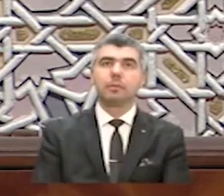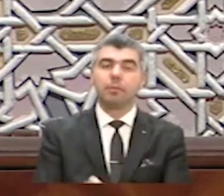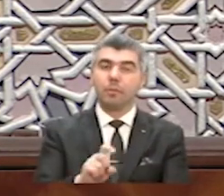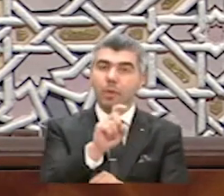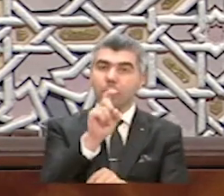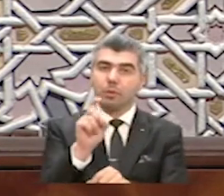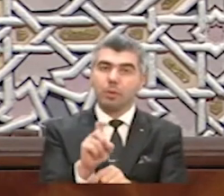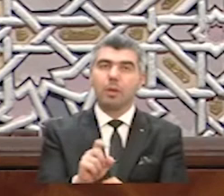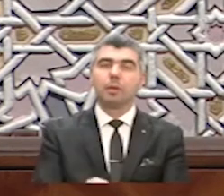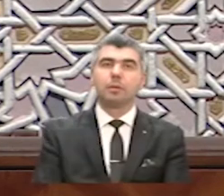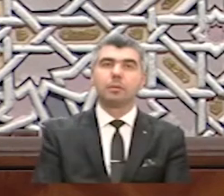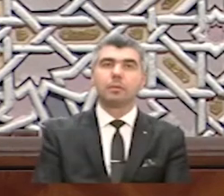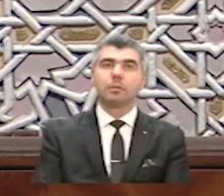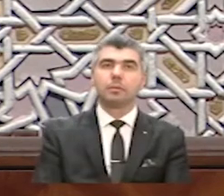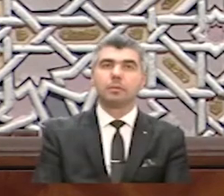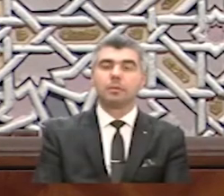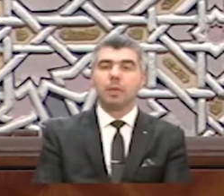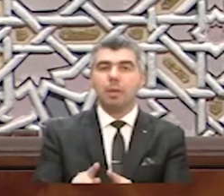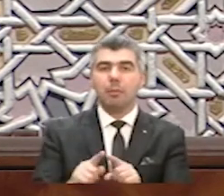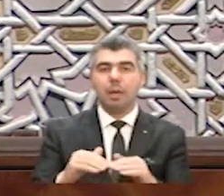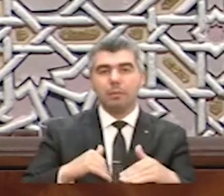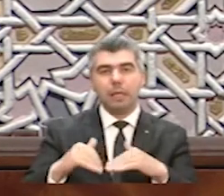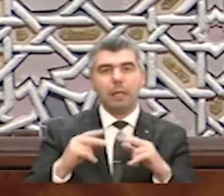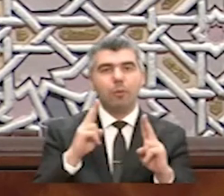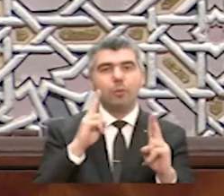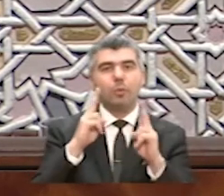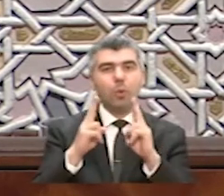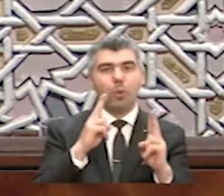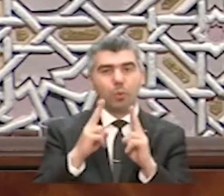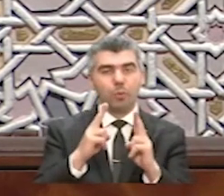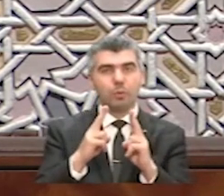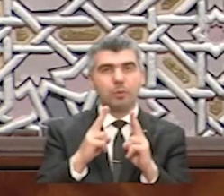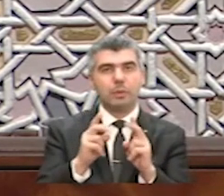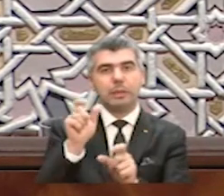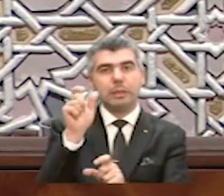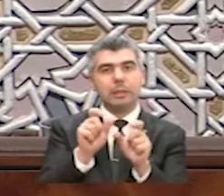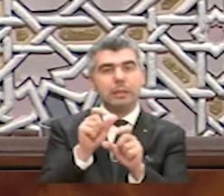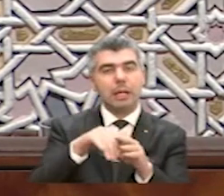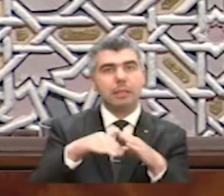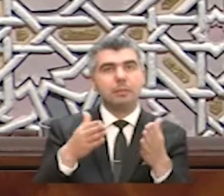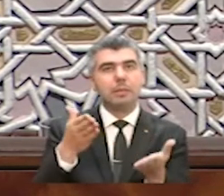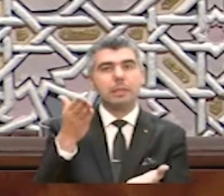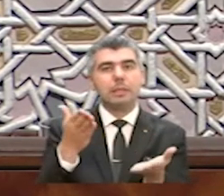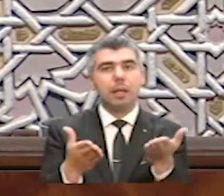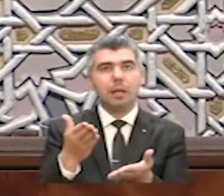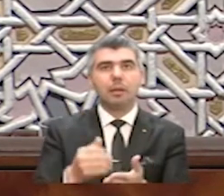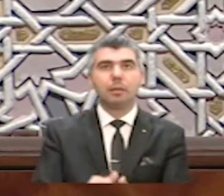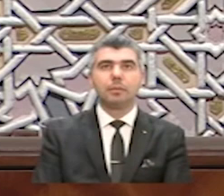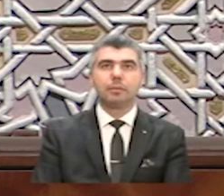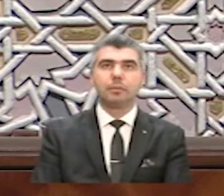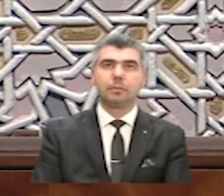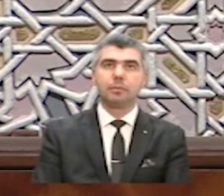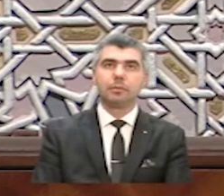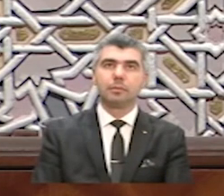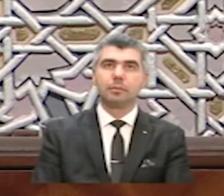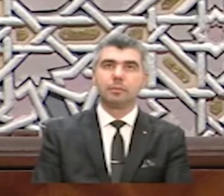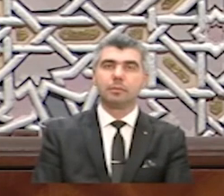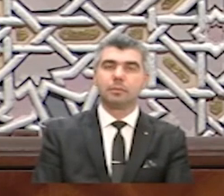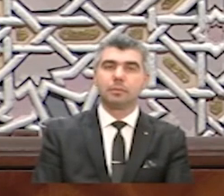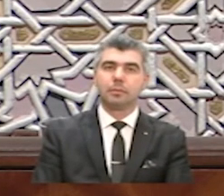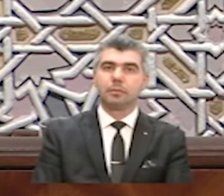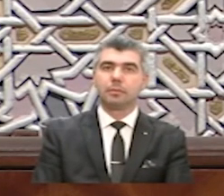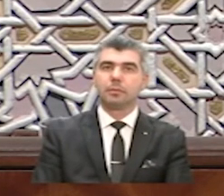سؤال عن تعزيز طرق السيارة للسيدات والسادة النواب المحترمين لفريق الاستقلال الوحدة والتعادلية.